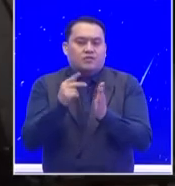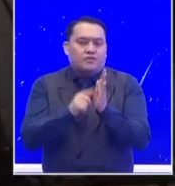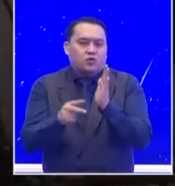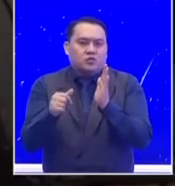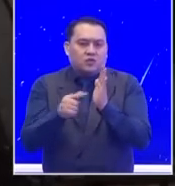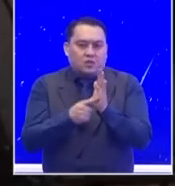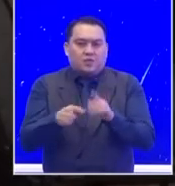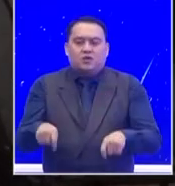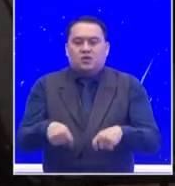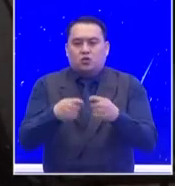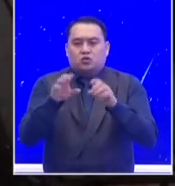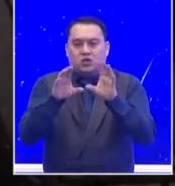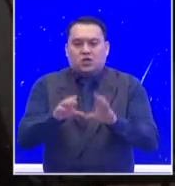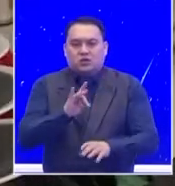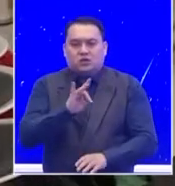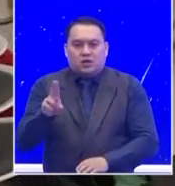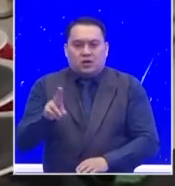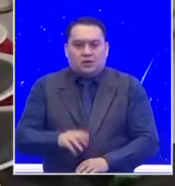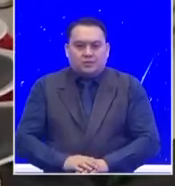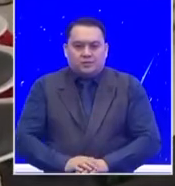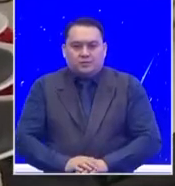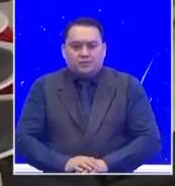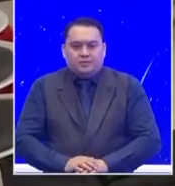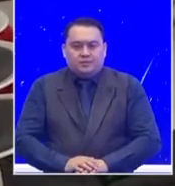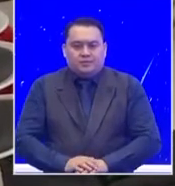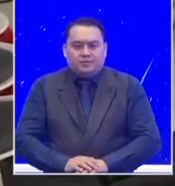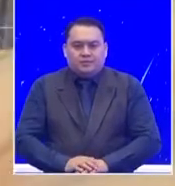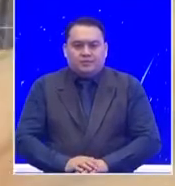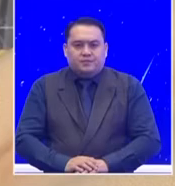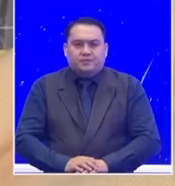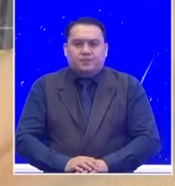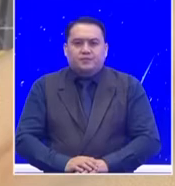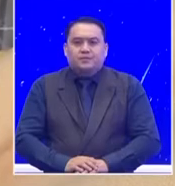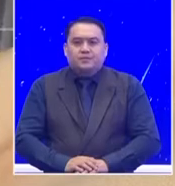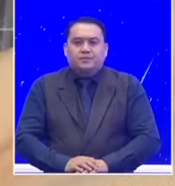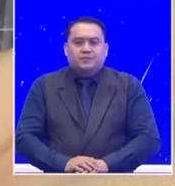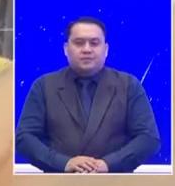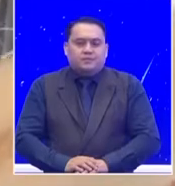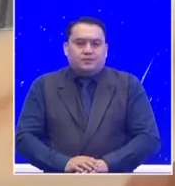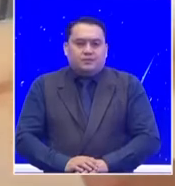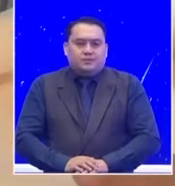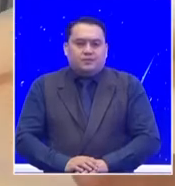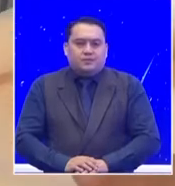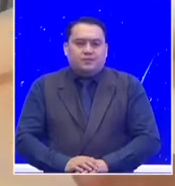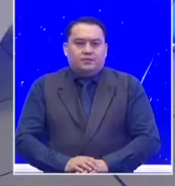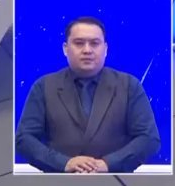87 Административного кодекса Республики Казахстан. Гульмира Тимиргалиева, Надир Хамзин, телеканал ЖТСУ, Талдыкурган.